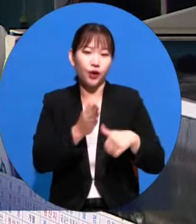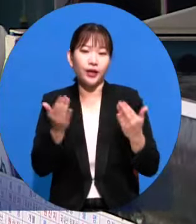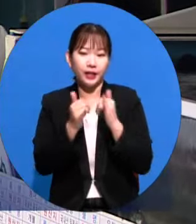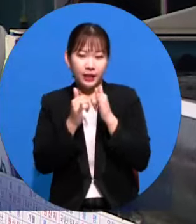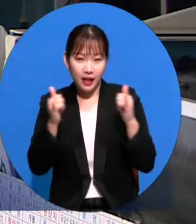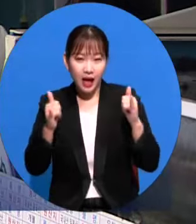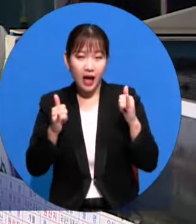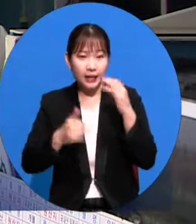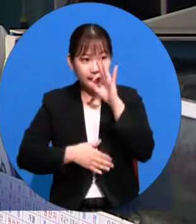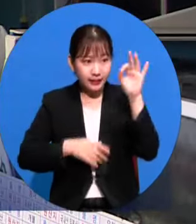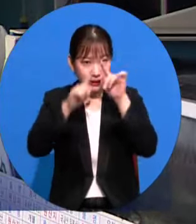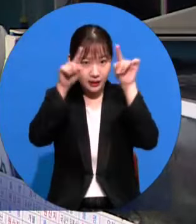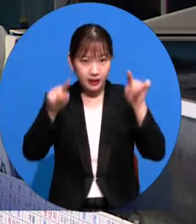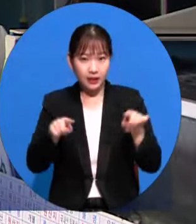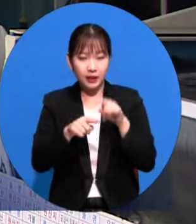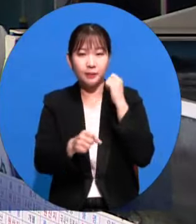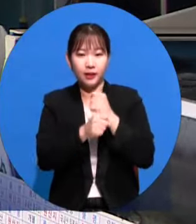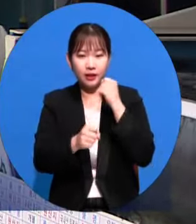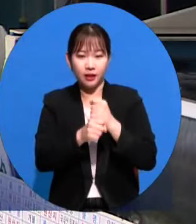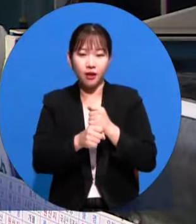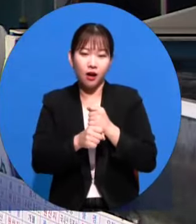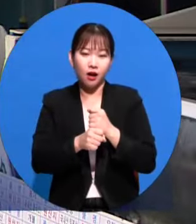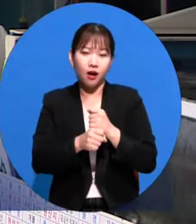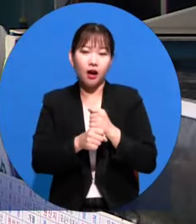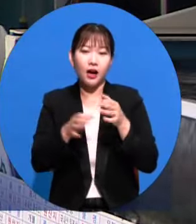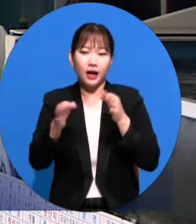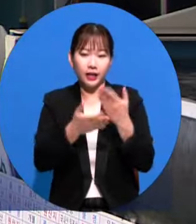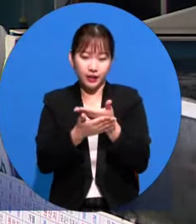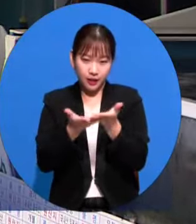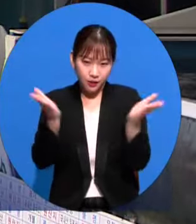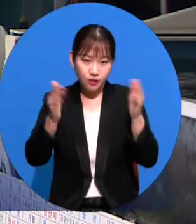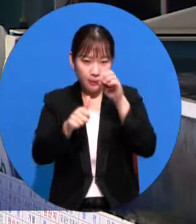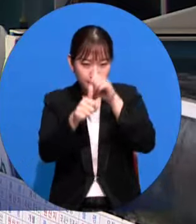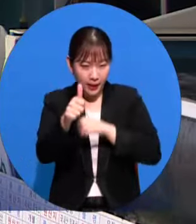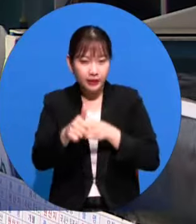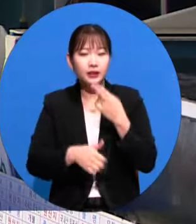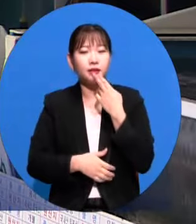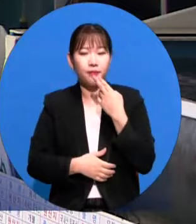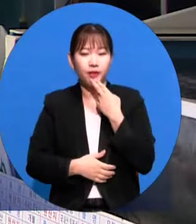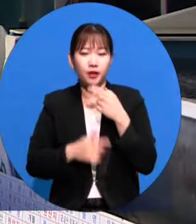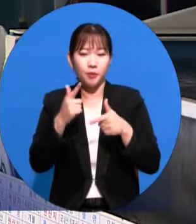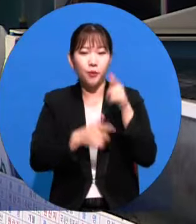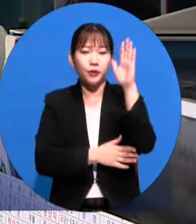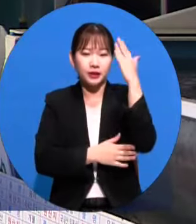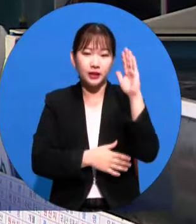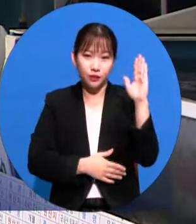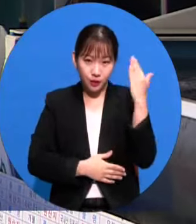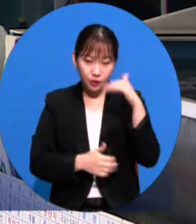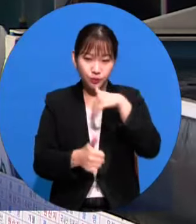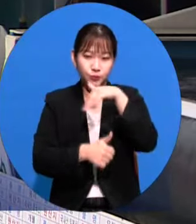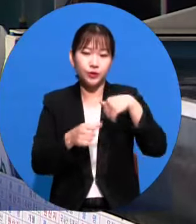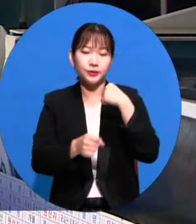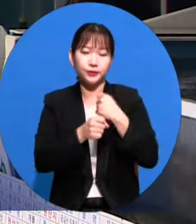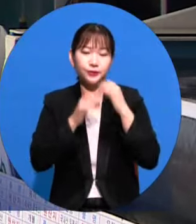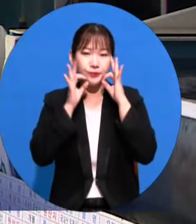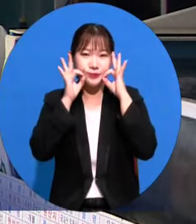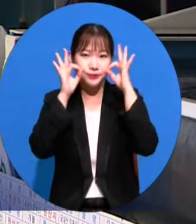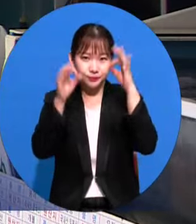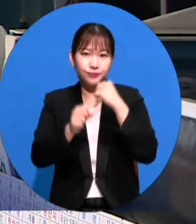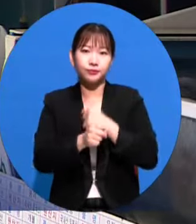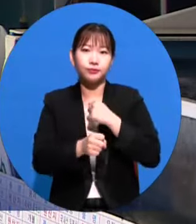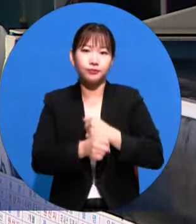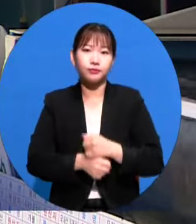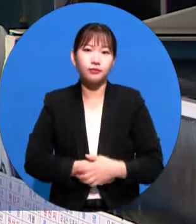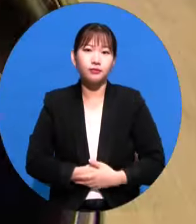액자 등을 제작하여 식품 적격업소에 배포하여 바가지 요금 없는 우리 시가 되도록 분위기